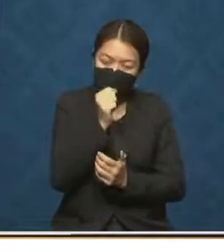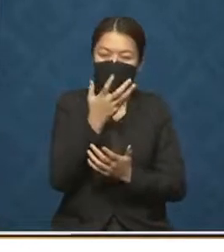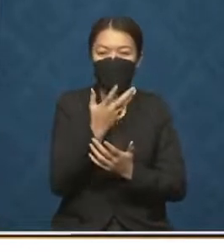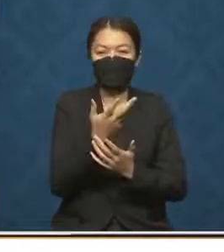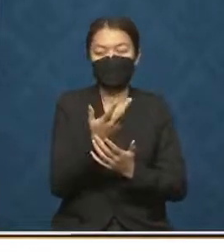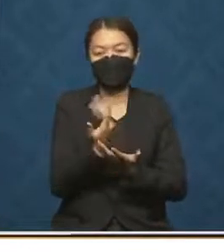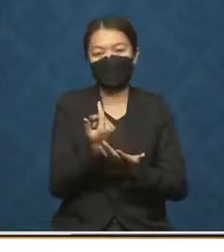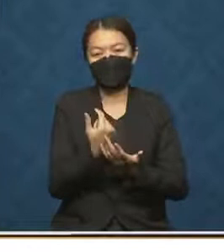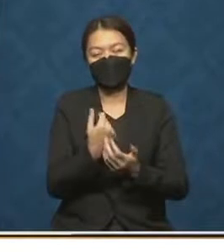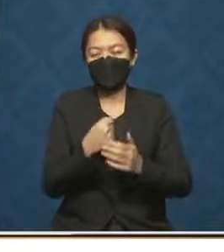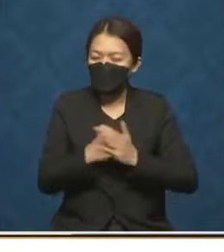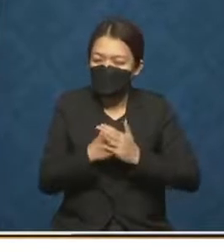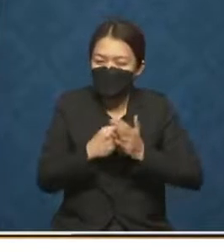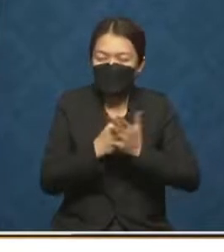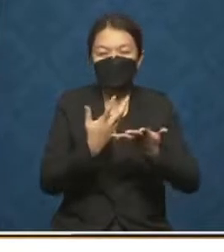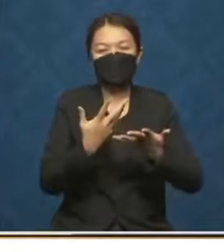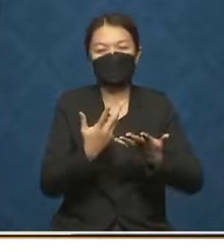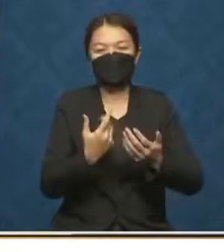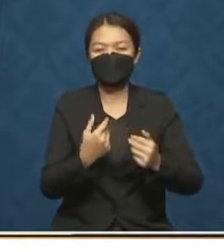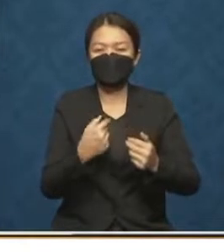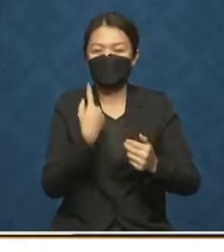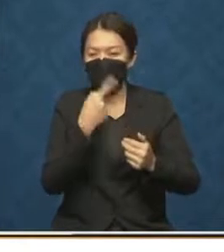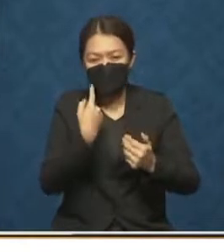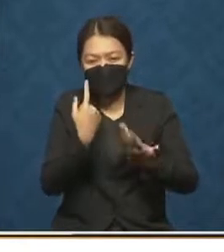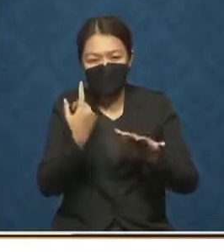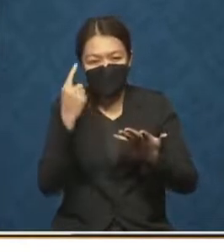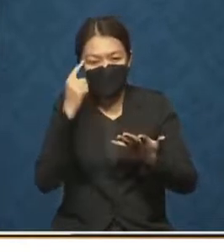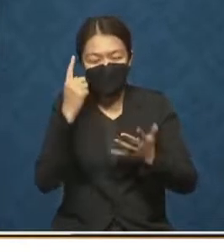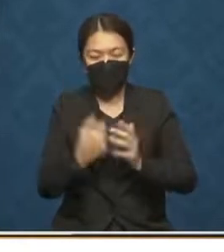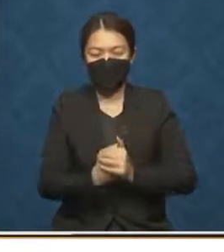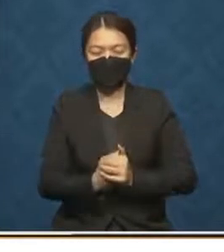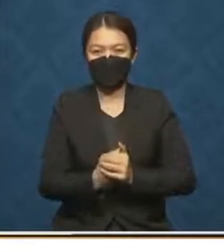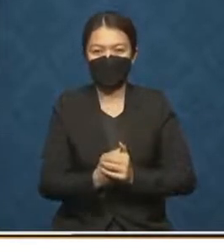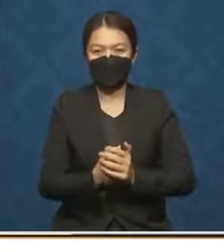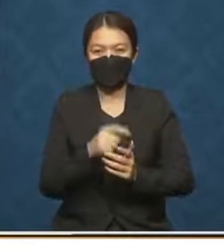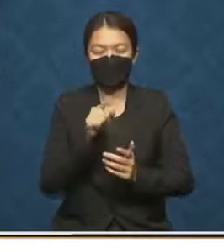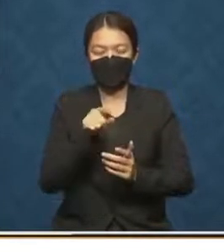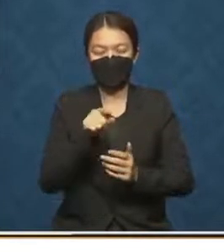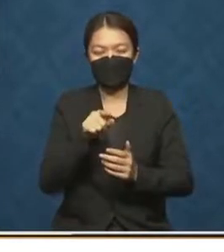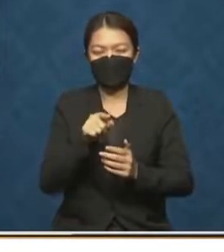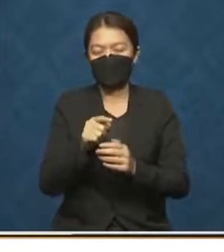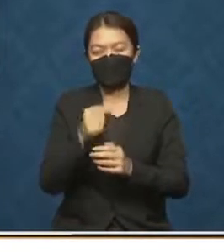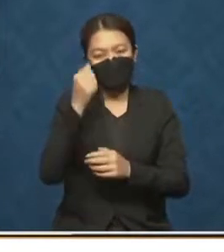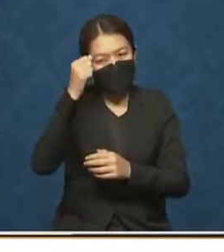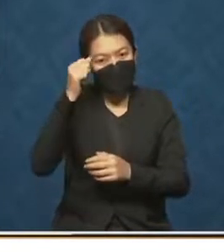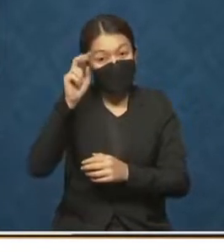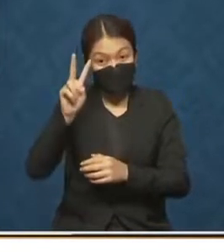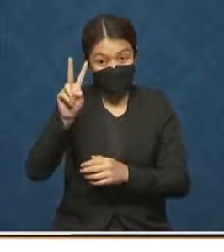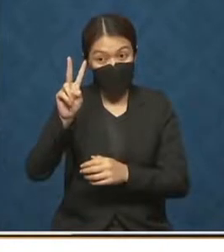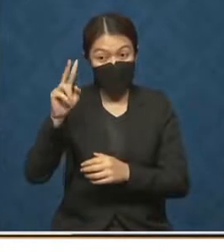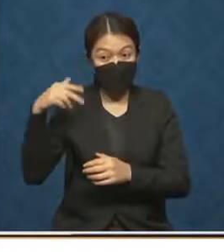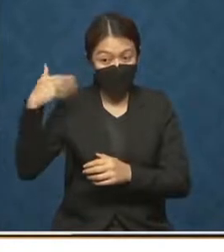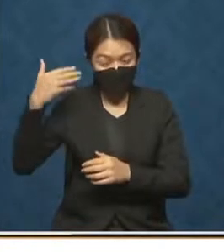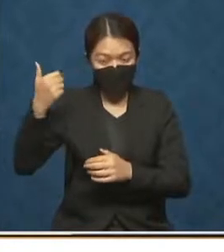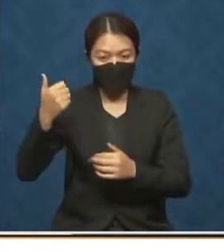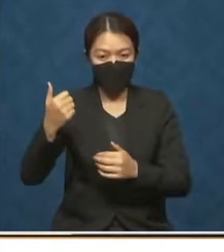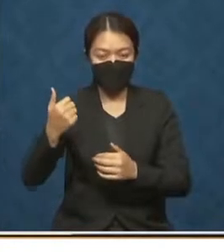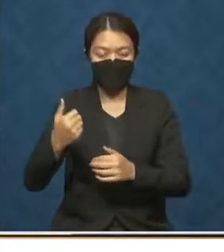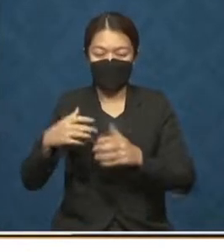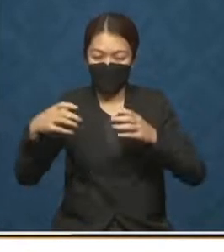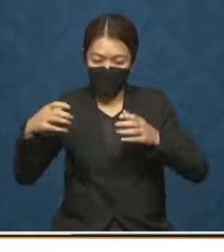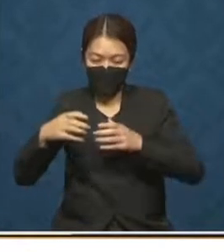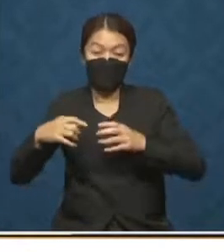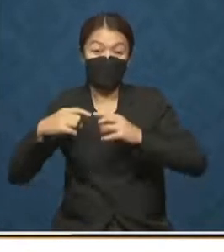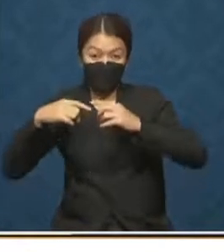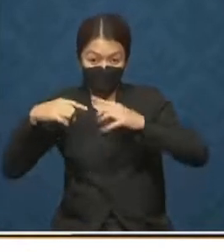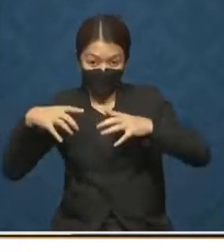ไมยอมถอยสู้ก็ไมรจะสู้กับใครตำทานครับสองวันมานี่พักร่มฝ่ายค